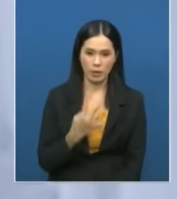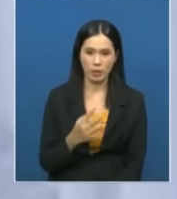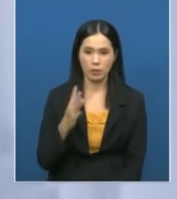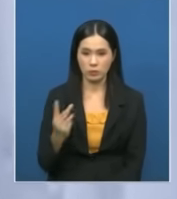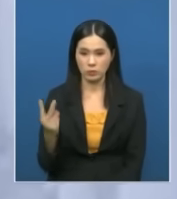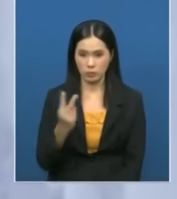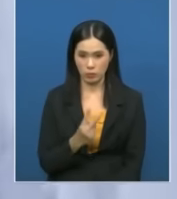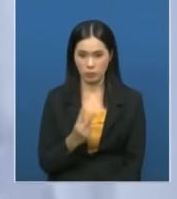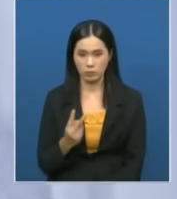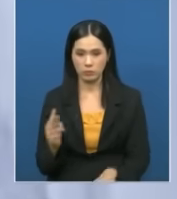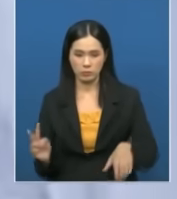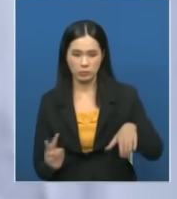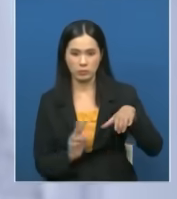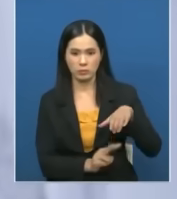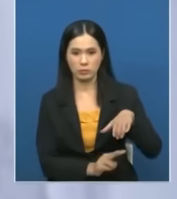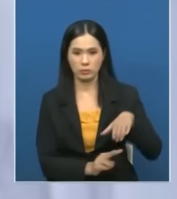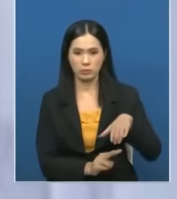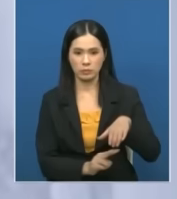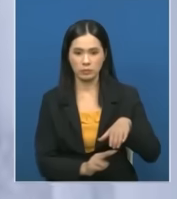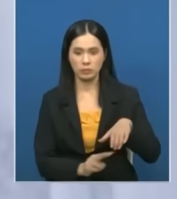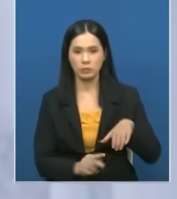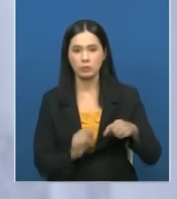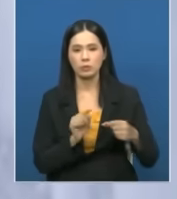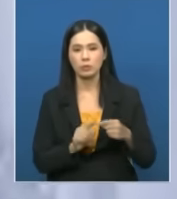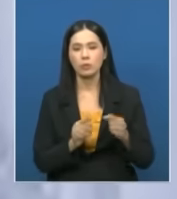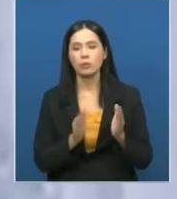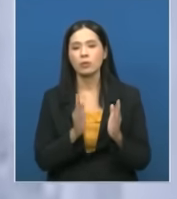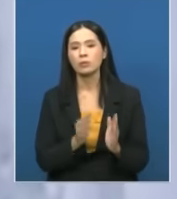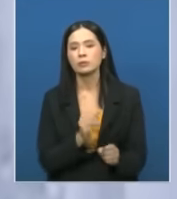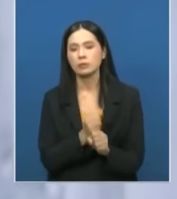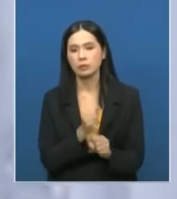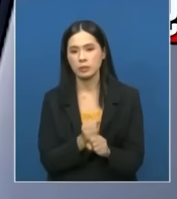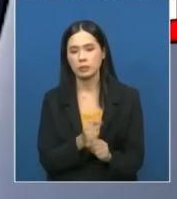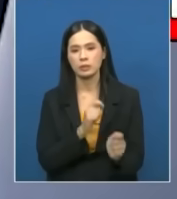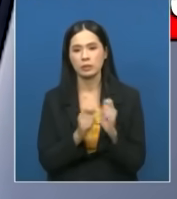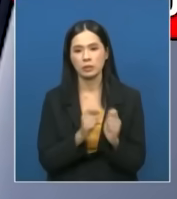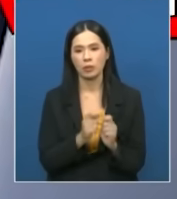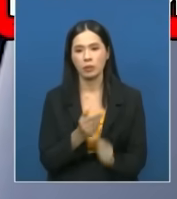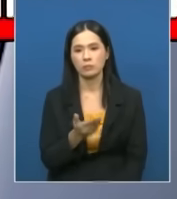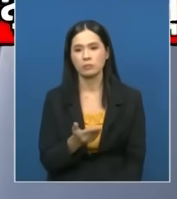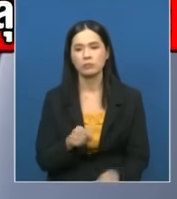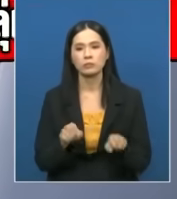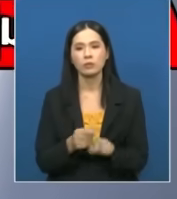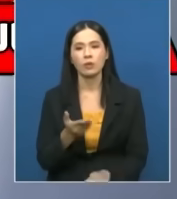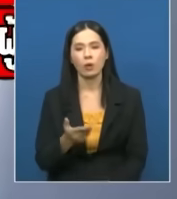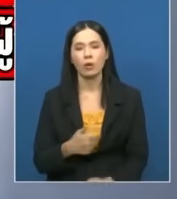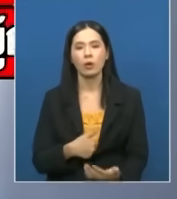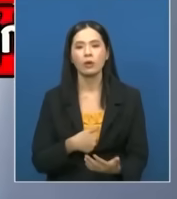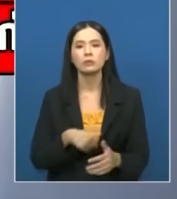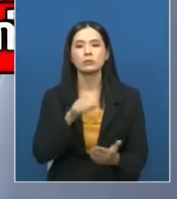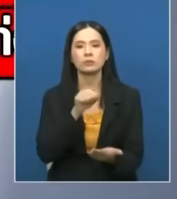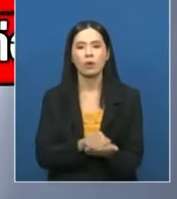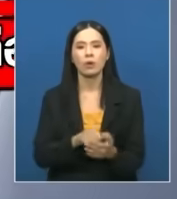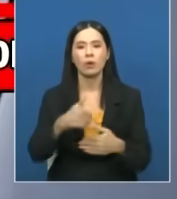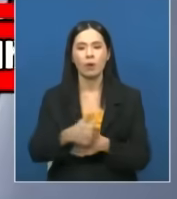นเดินเข้าไปที่เคาน์เตอร์ของทางพนักงานเพื่อไปติดต่อลักษณะเหมือนมาขอเช็คอินเปิดห้อง